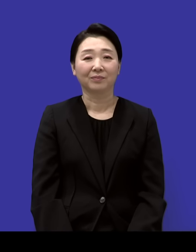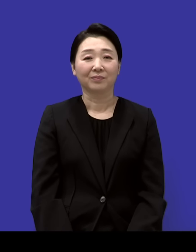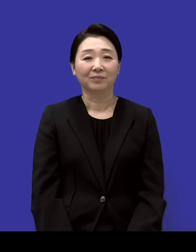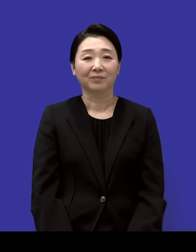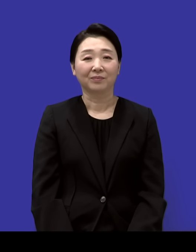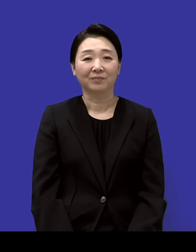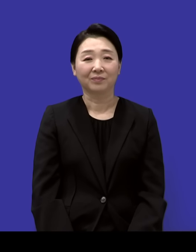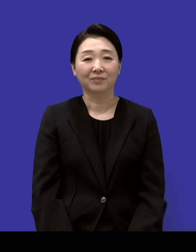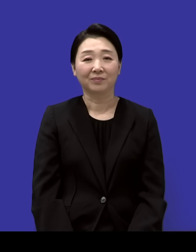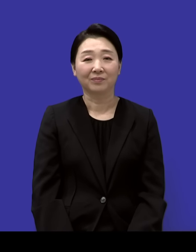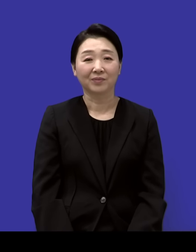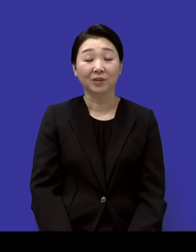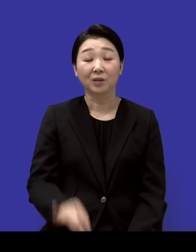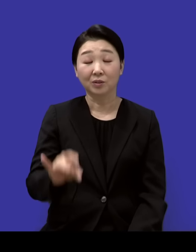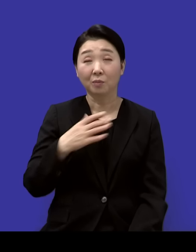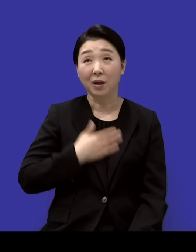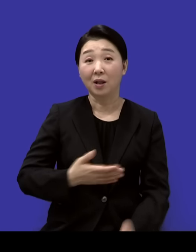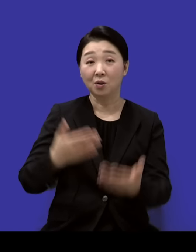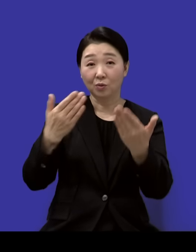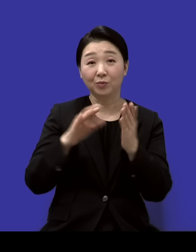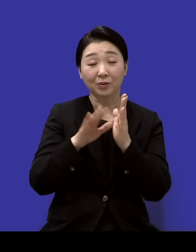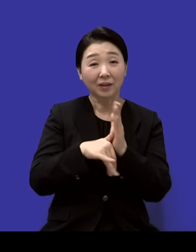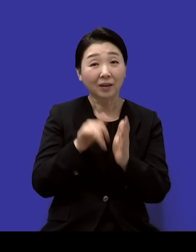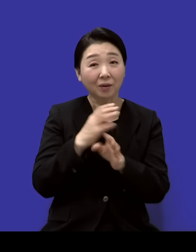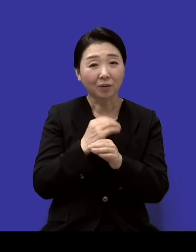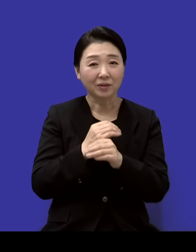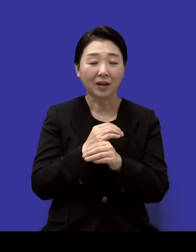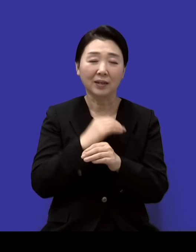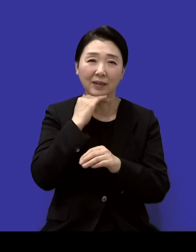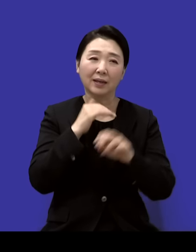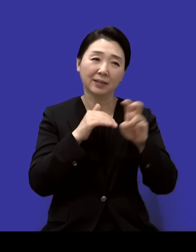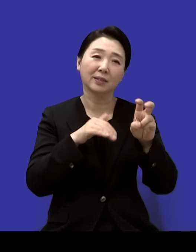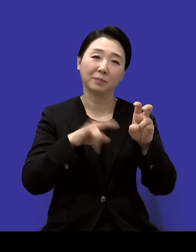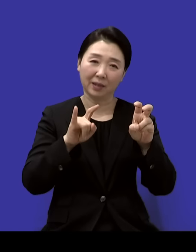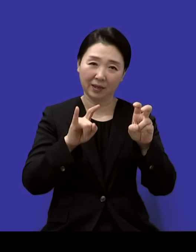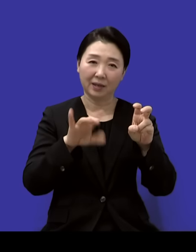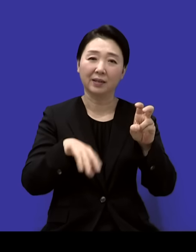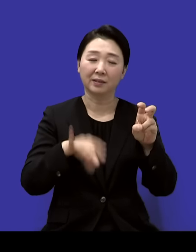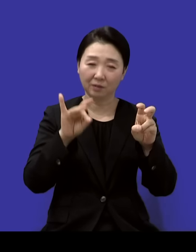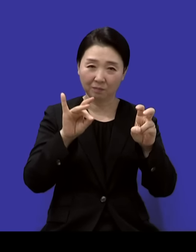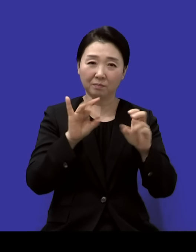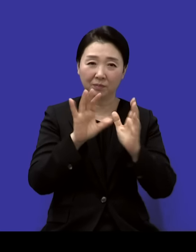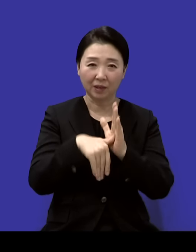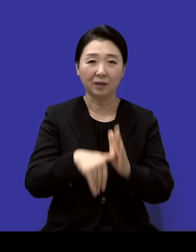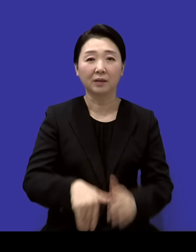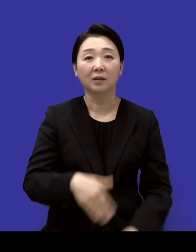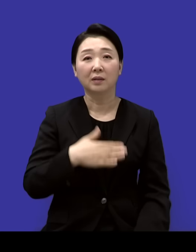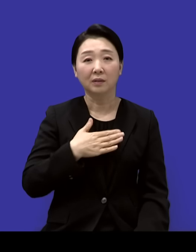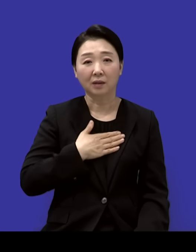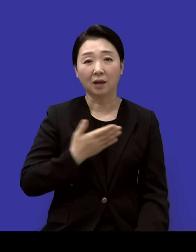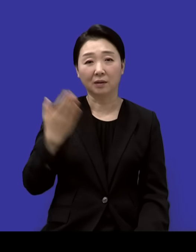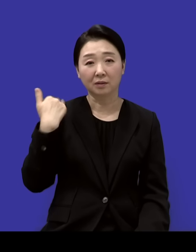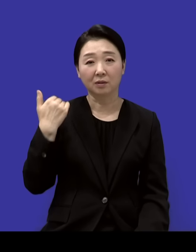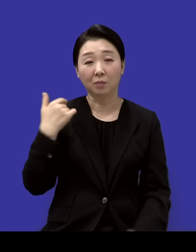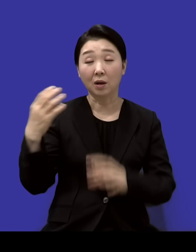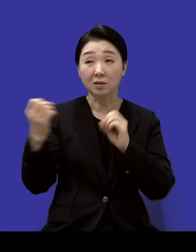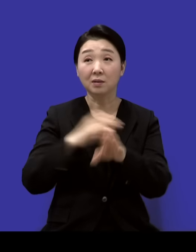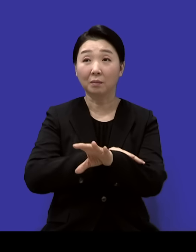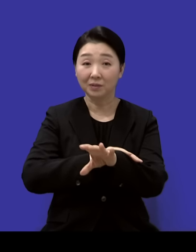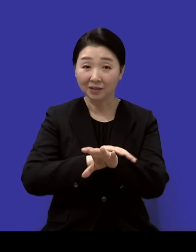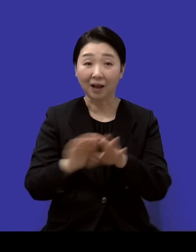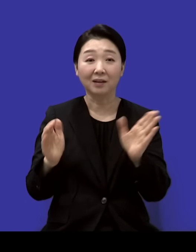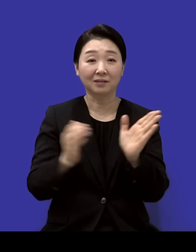그죠? 있었죠. 그걸 네. 처음 가르쳐 주셨던 때가 한 20대 초중반이었던 것 같아요. 네. 그 전까지는 제가 너무너무 응답을 잘